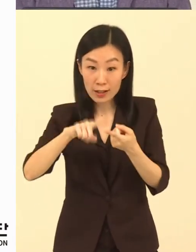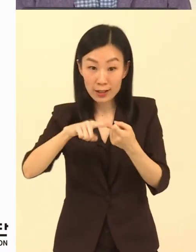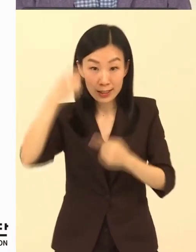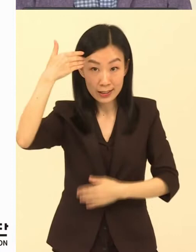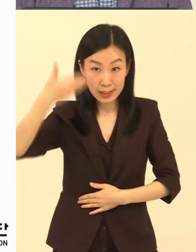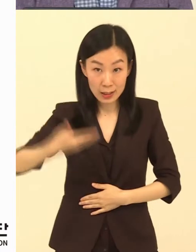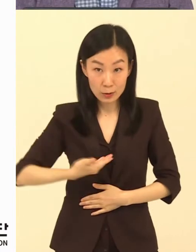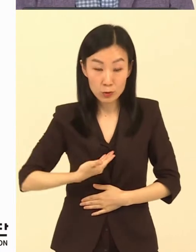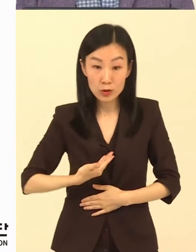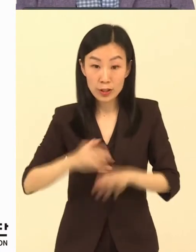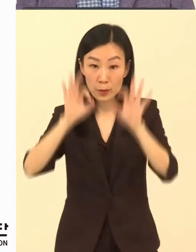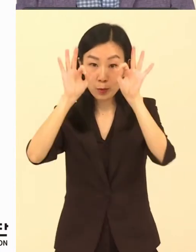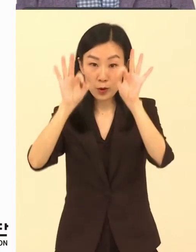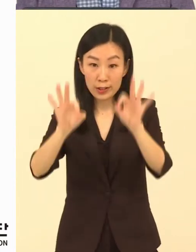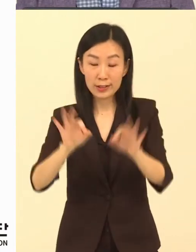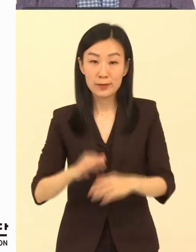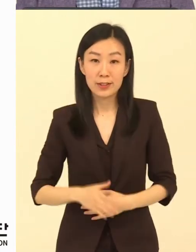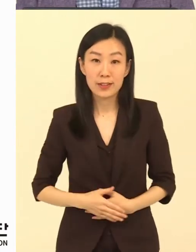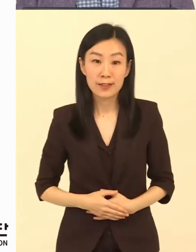보겠습니다.